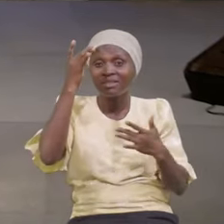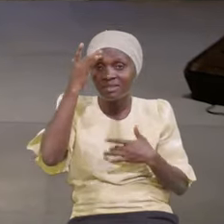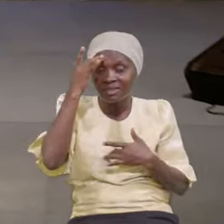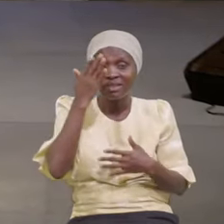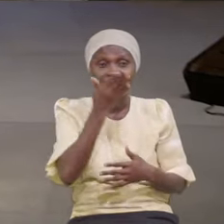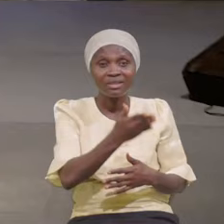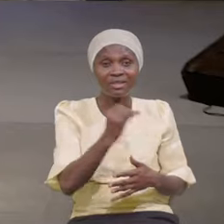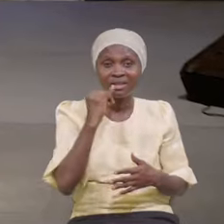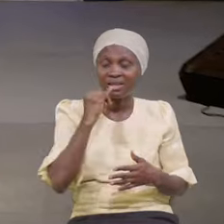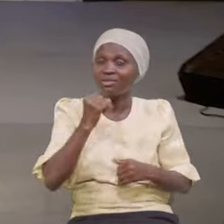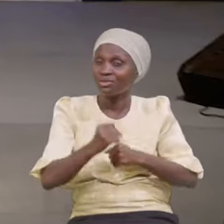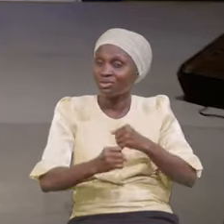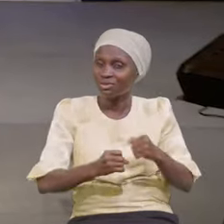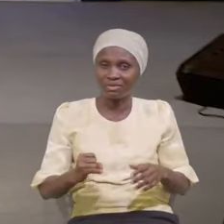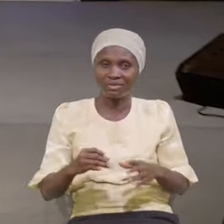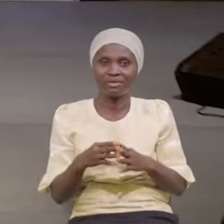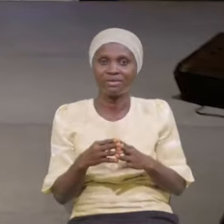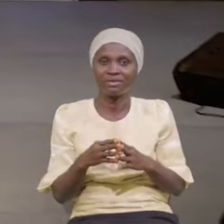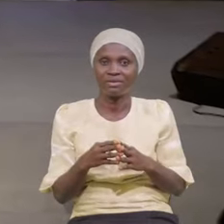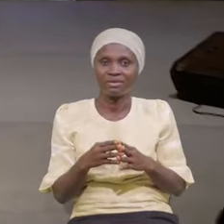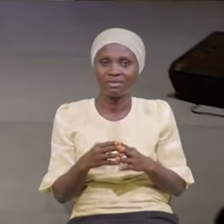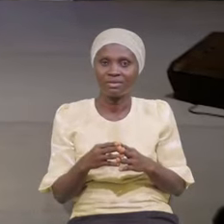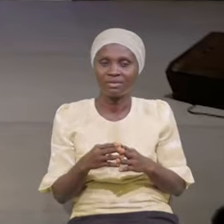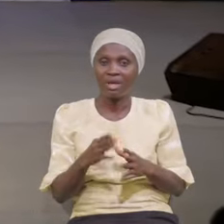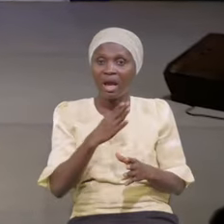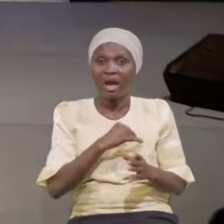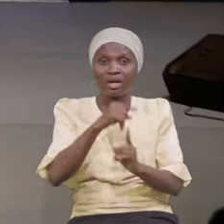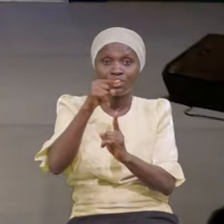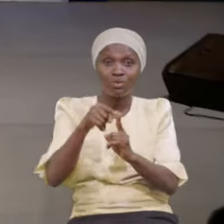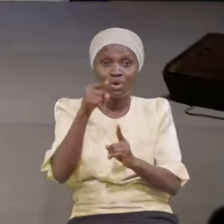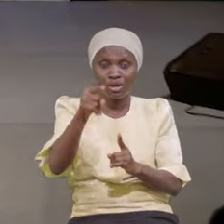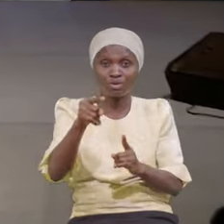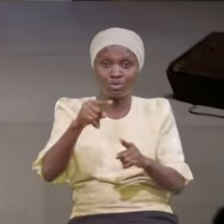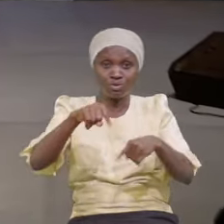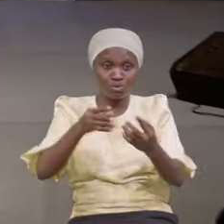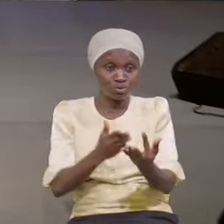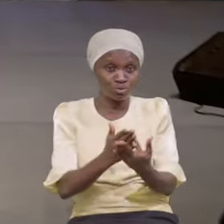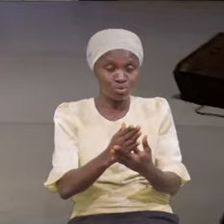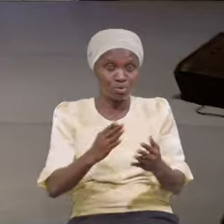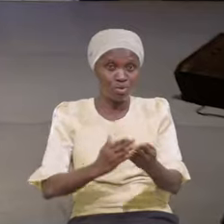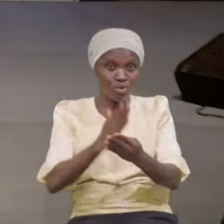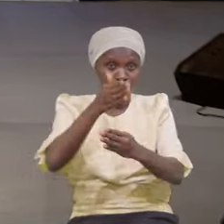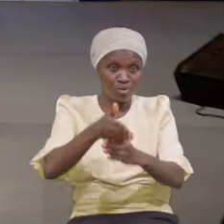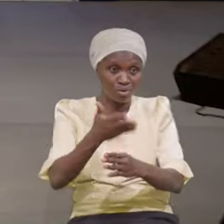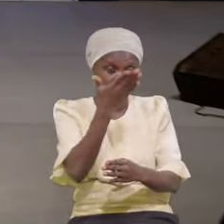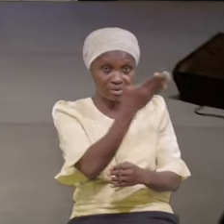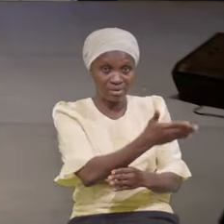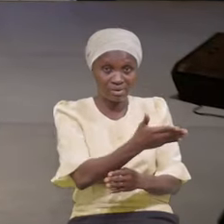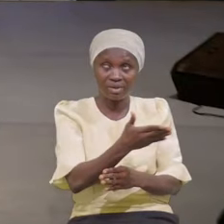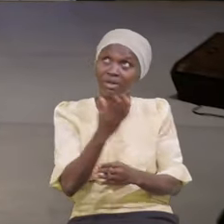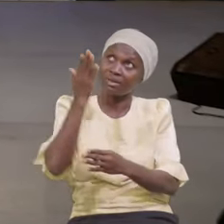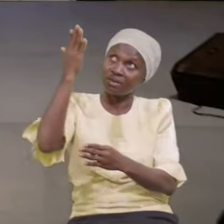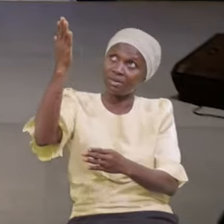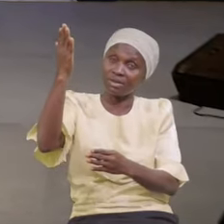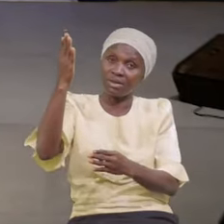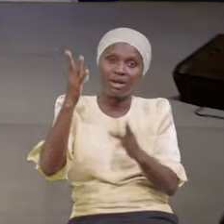సఫరింగ్, రోగం ఉంది, బాధ ఉంది. And so when you cross over there, ee lokanni daataka, there will be no suffering, there will be no sickness,